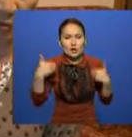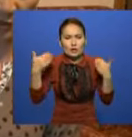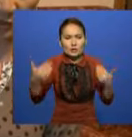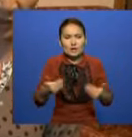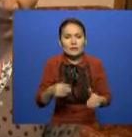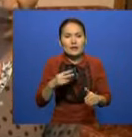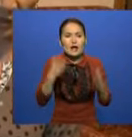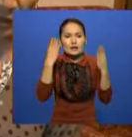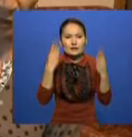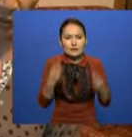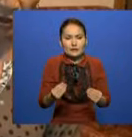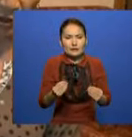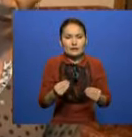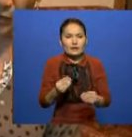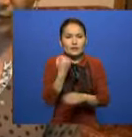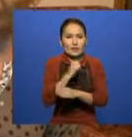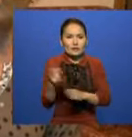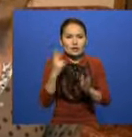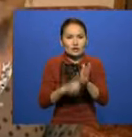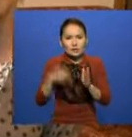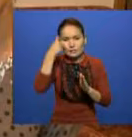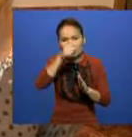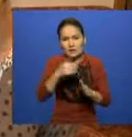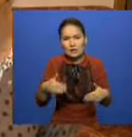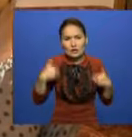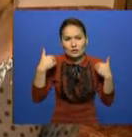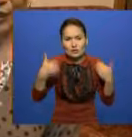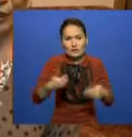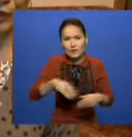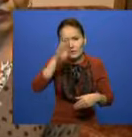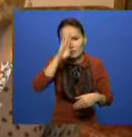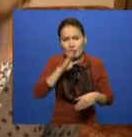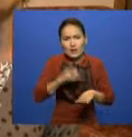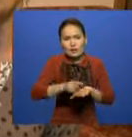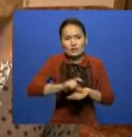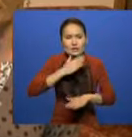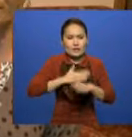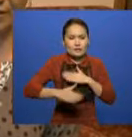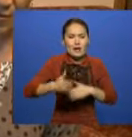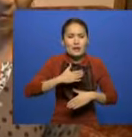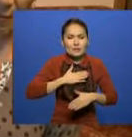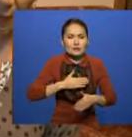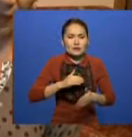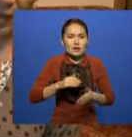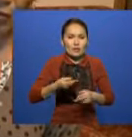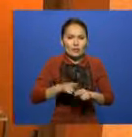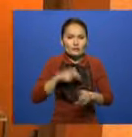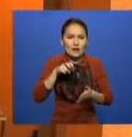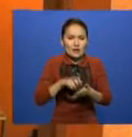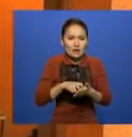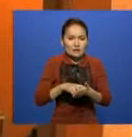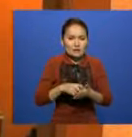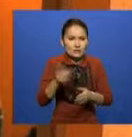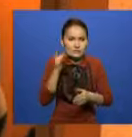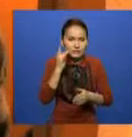құттықтауы әкеме әл қуат бергендей болды. Алғысын айтып қуанып жатыр. Бұл хатта енді біздің үйдің құнды құжатына айналады.